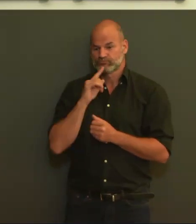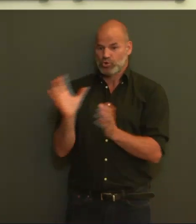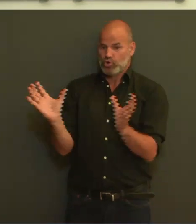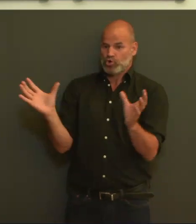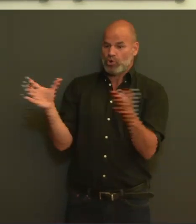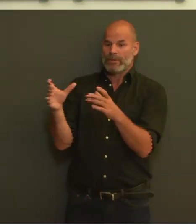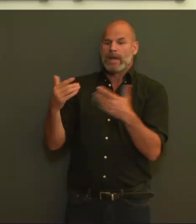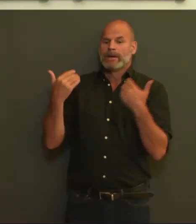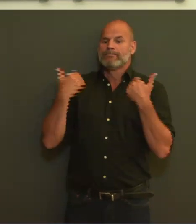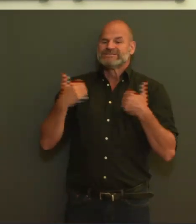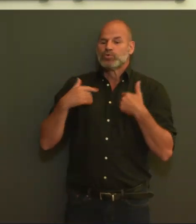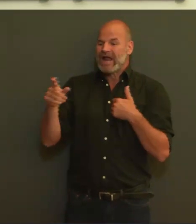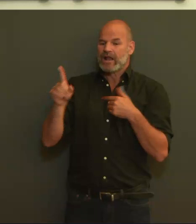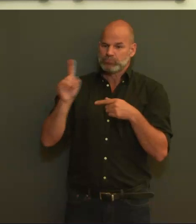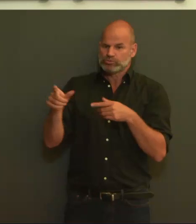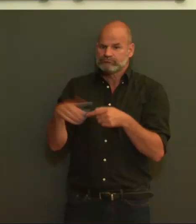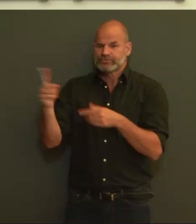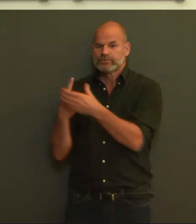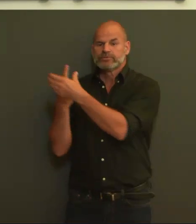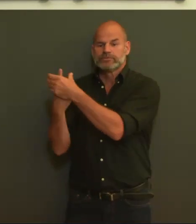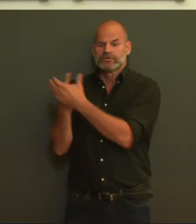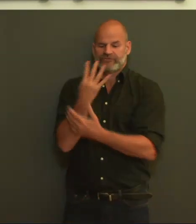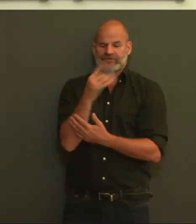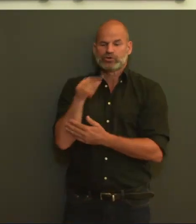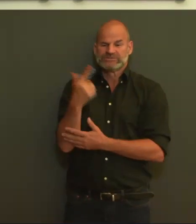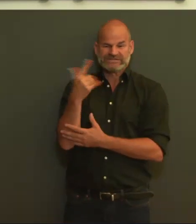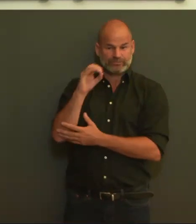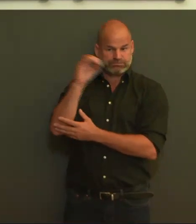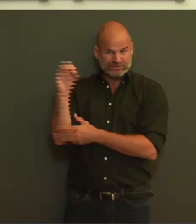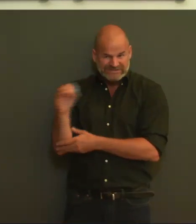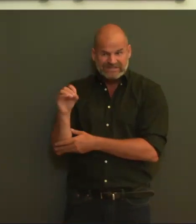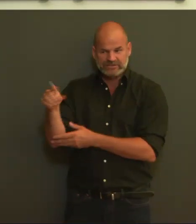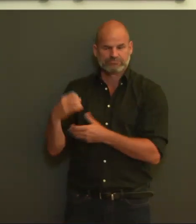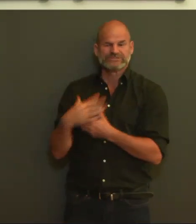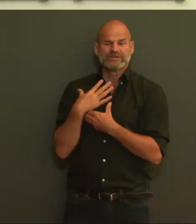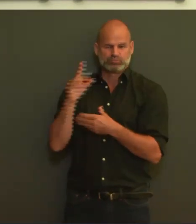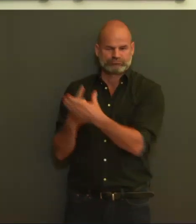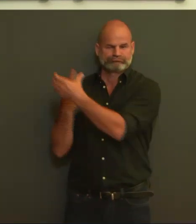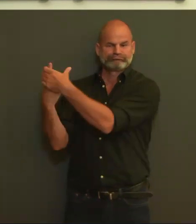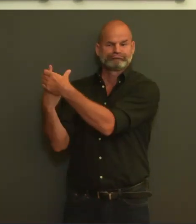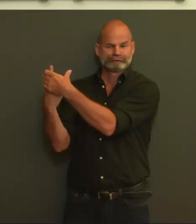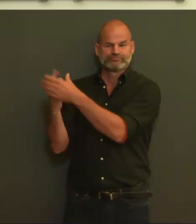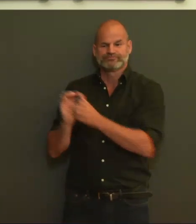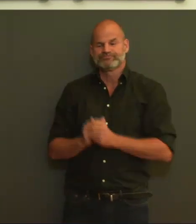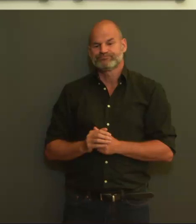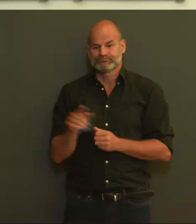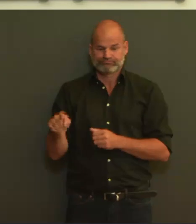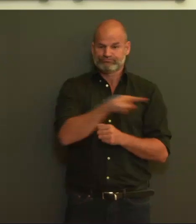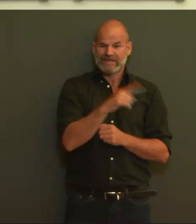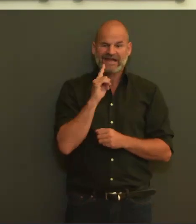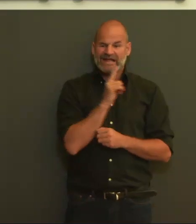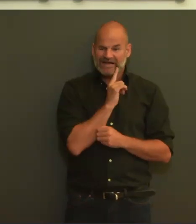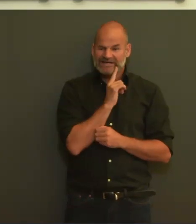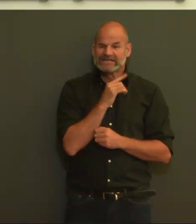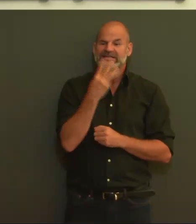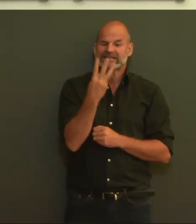werd geplaatst. Bij leerlingen ging het om slechts 36 kinderen die waarschijnlijk COVID